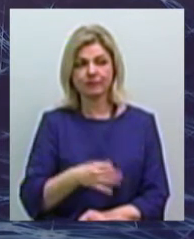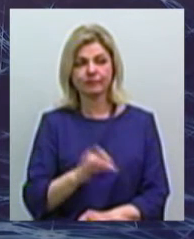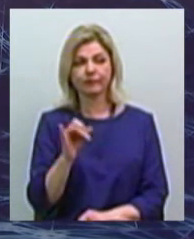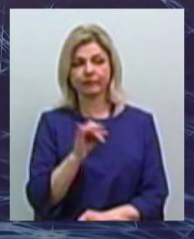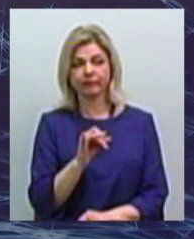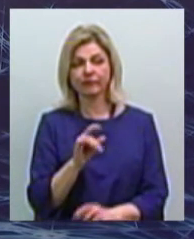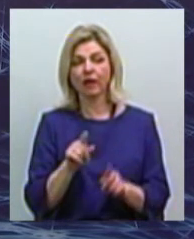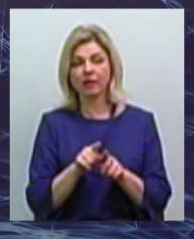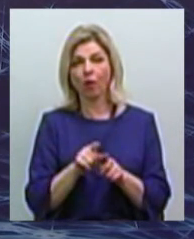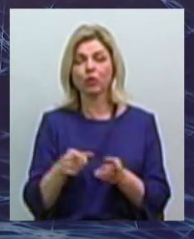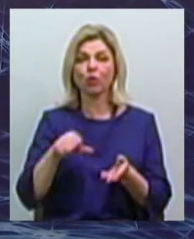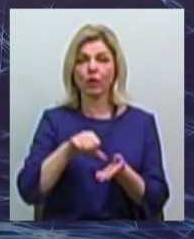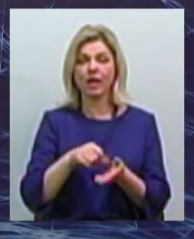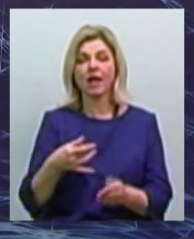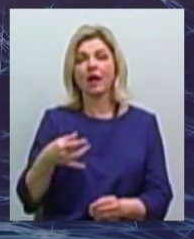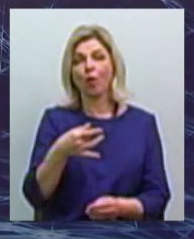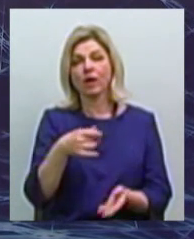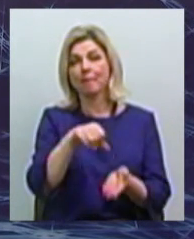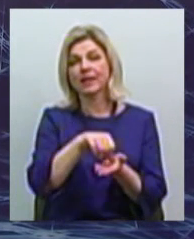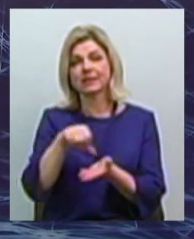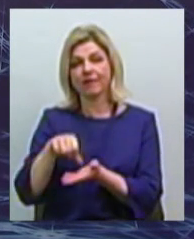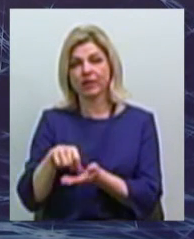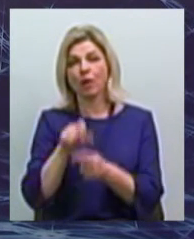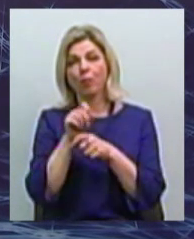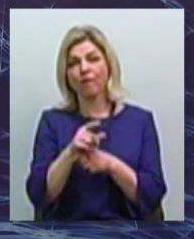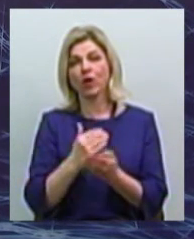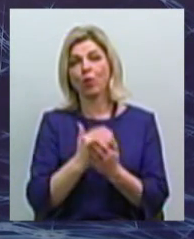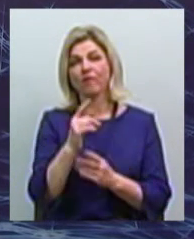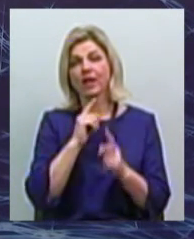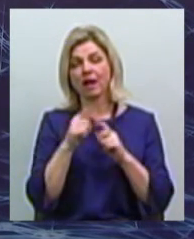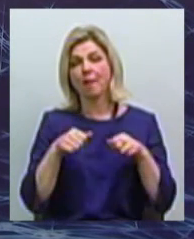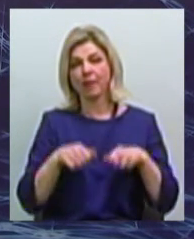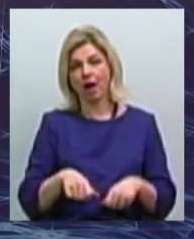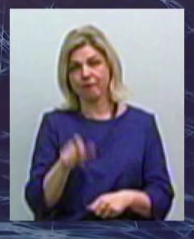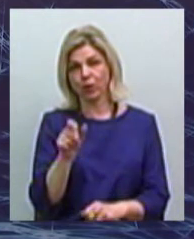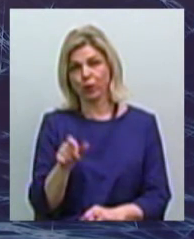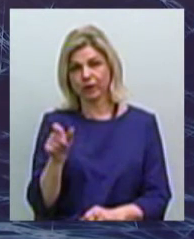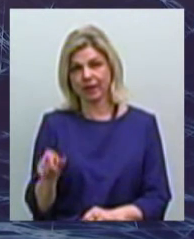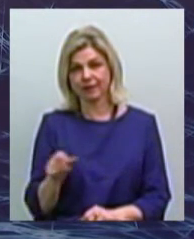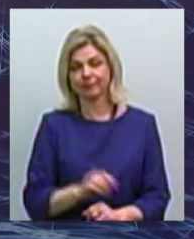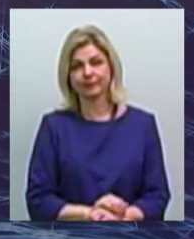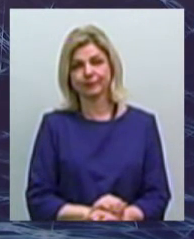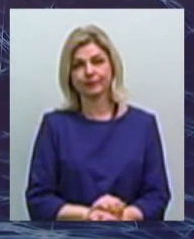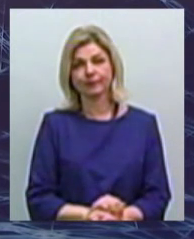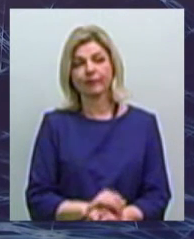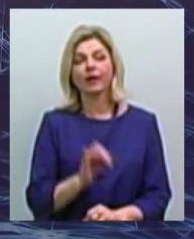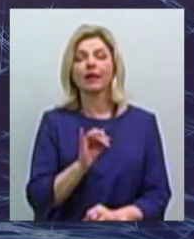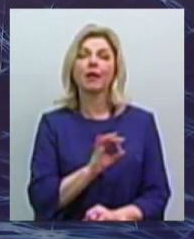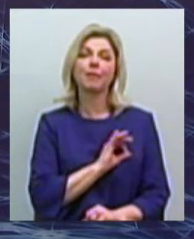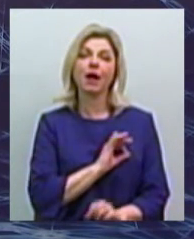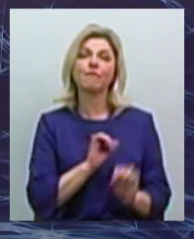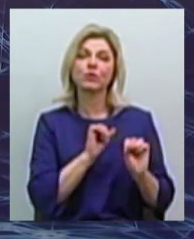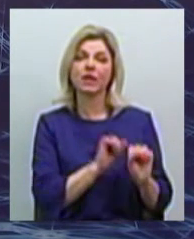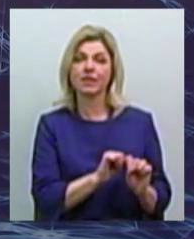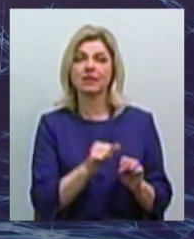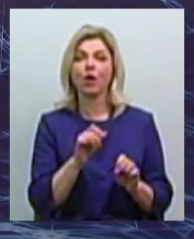Також доєдналися і регіональні представники Уповноваженого Верховної Ради з прав людини. І правозахисне